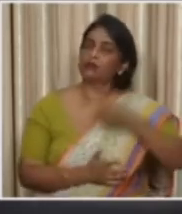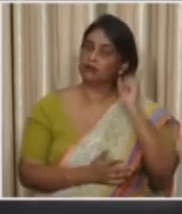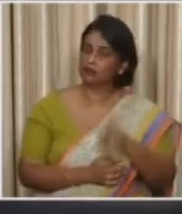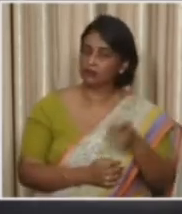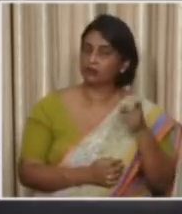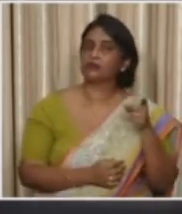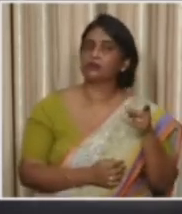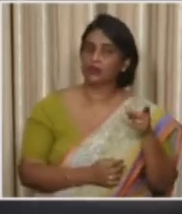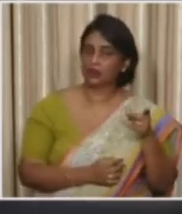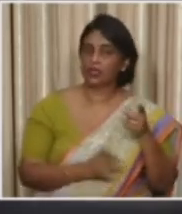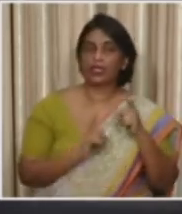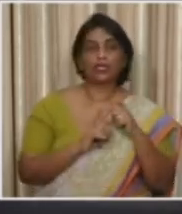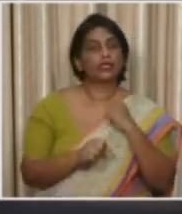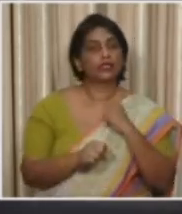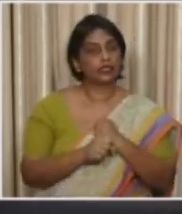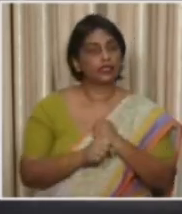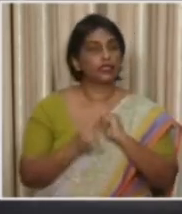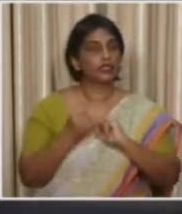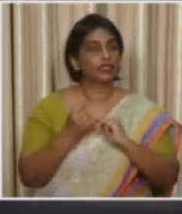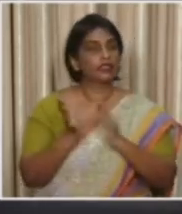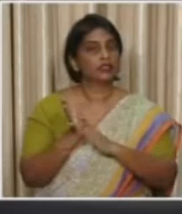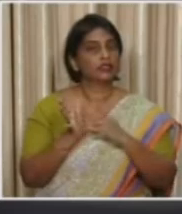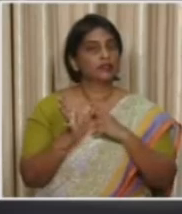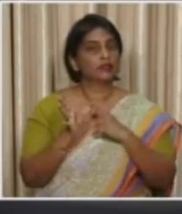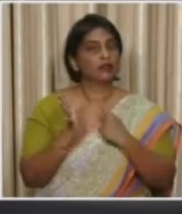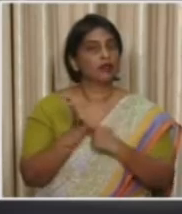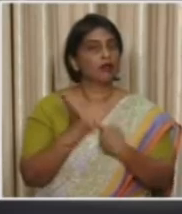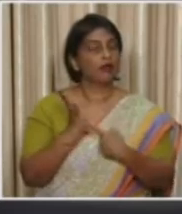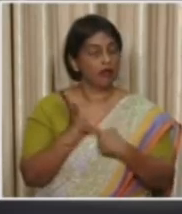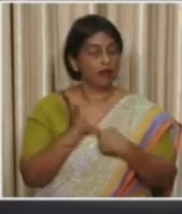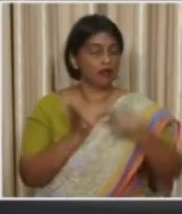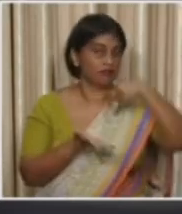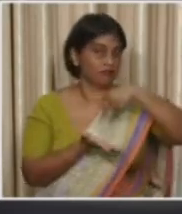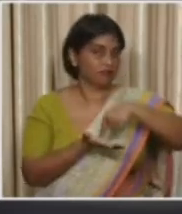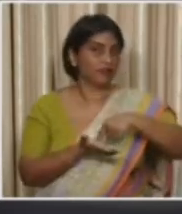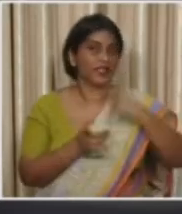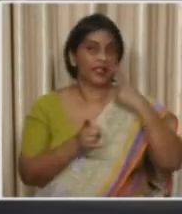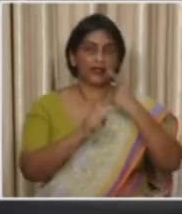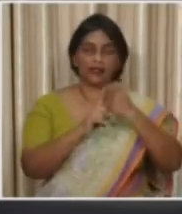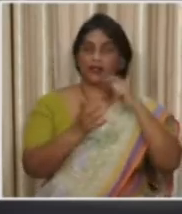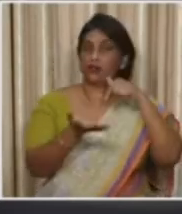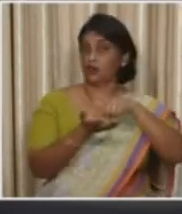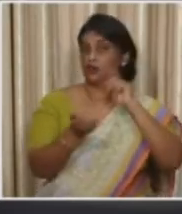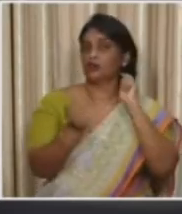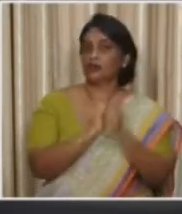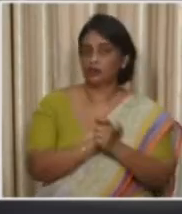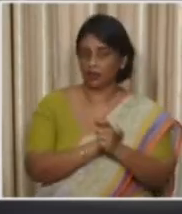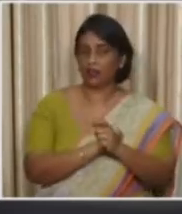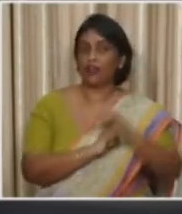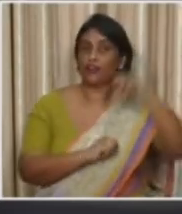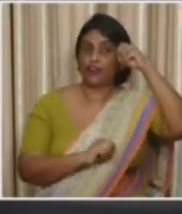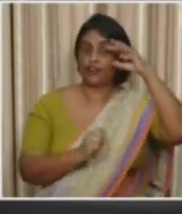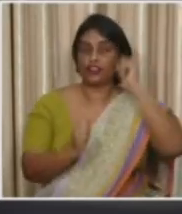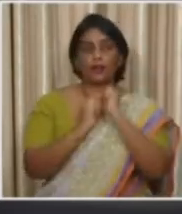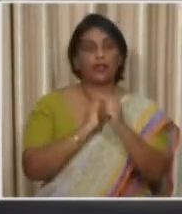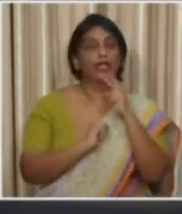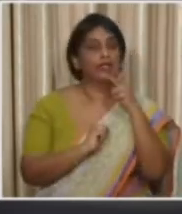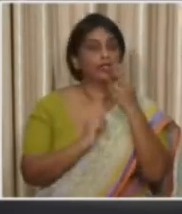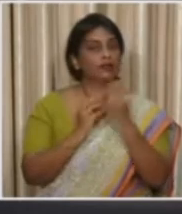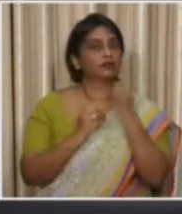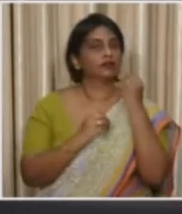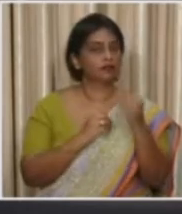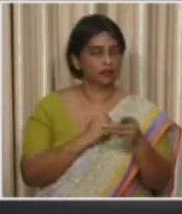තියෙනවා ඩිජිටල් ස්මාර්ට් සිටි එකක් බවට මහනුවර නගරයේ පරිවර්තනය කරන්න. ඉලෙක්ට්‍රික් බස් 200ක් දීම